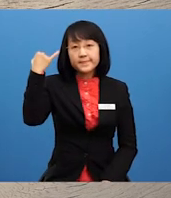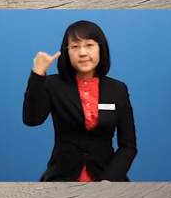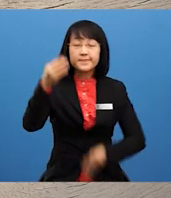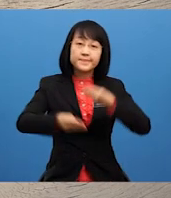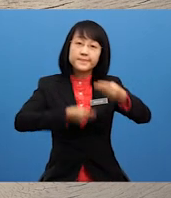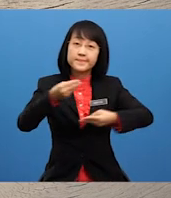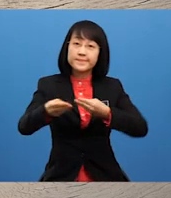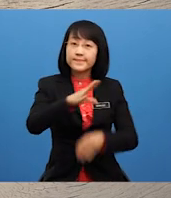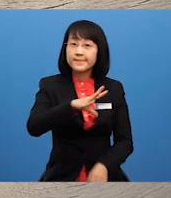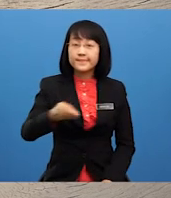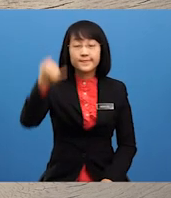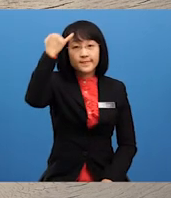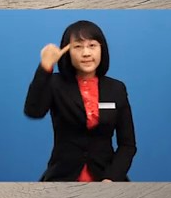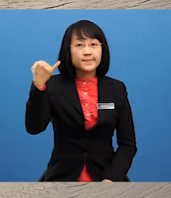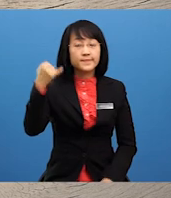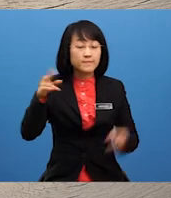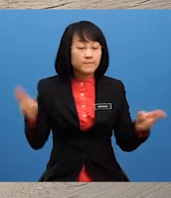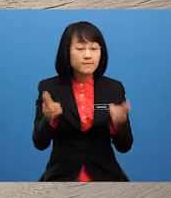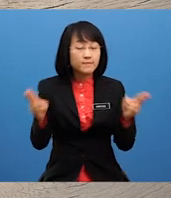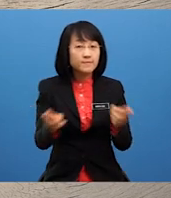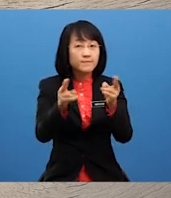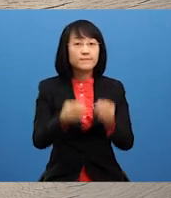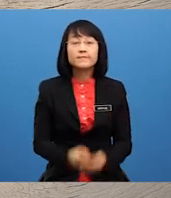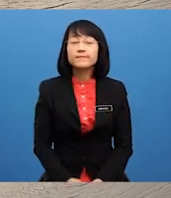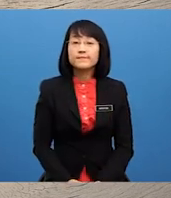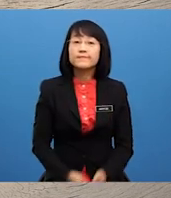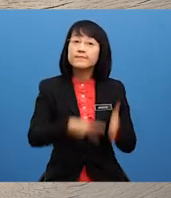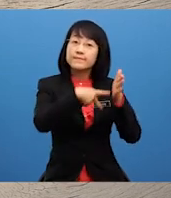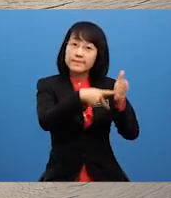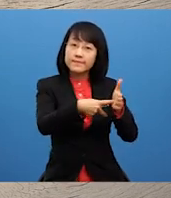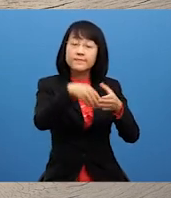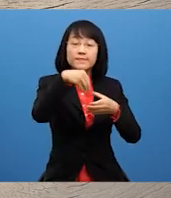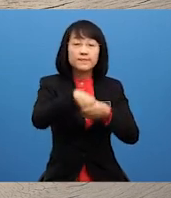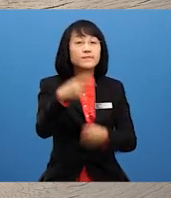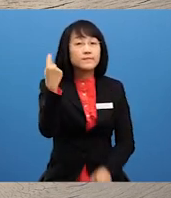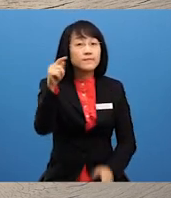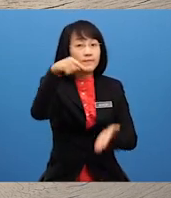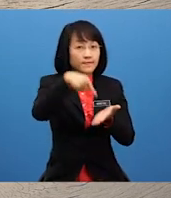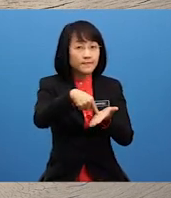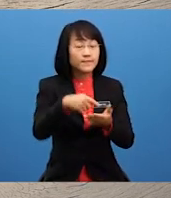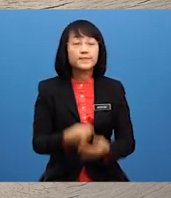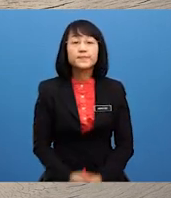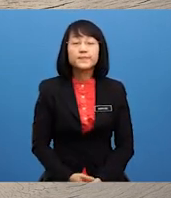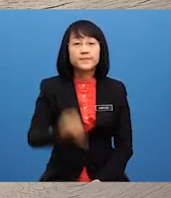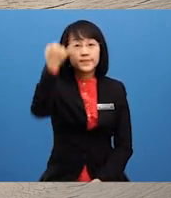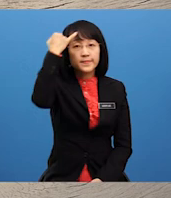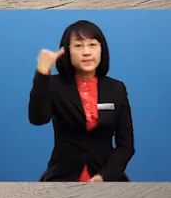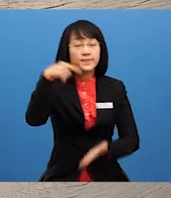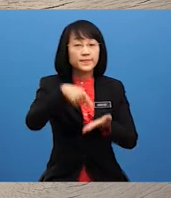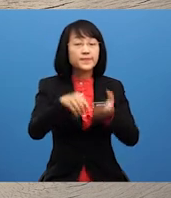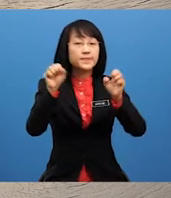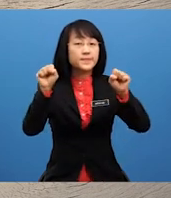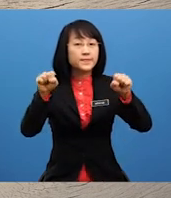perniagaan dan ilmu keusahawanan yang dipaparkan dalam teks ini. Ilmu ini akan